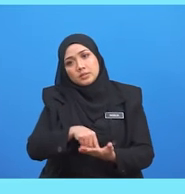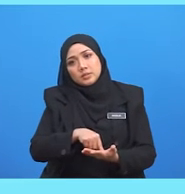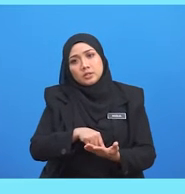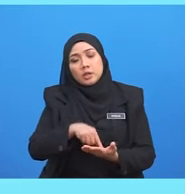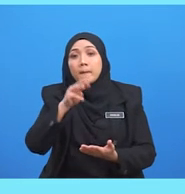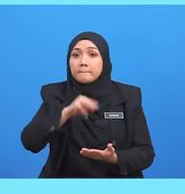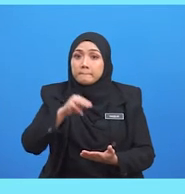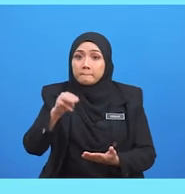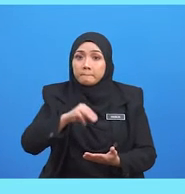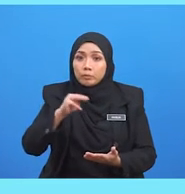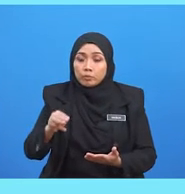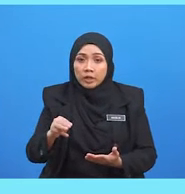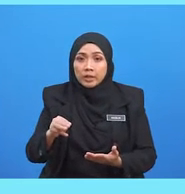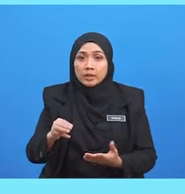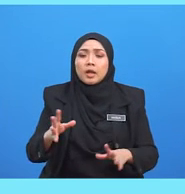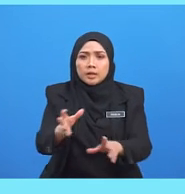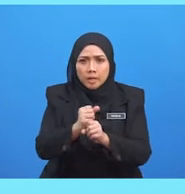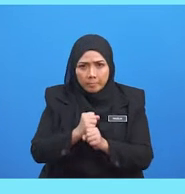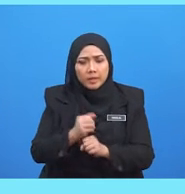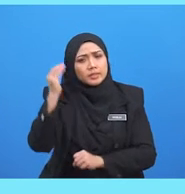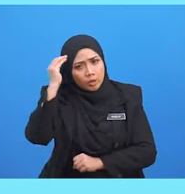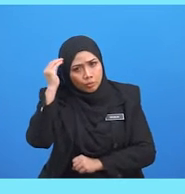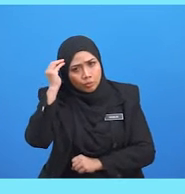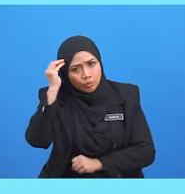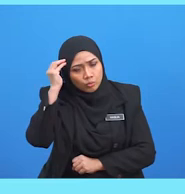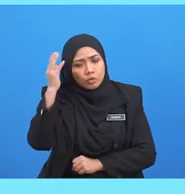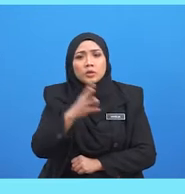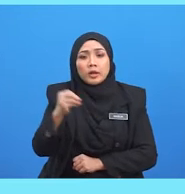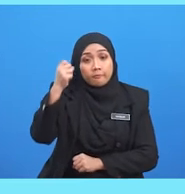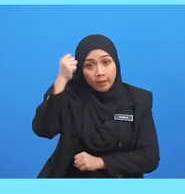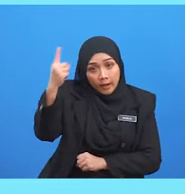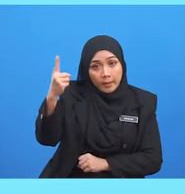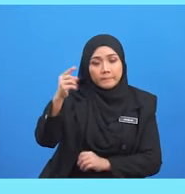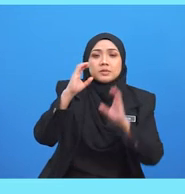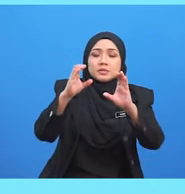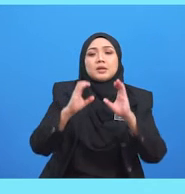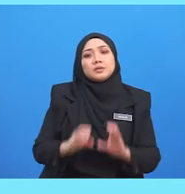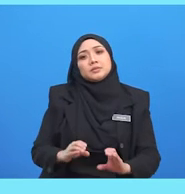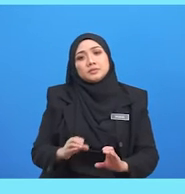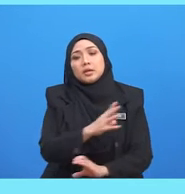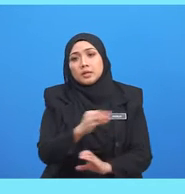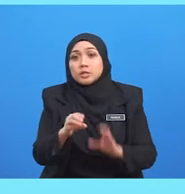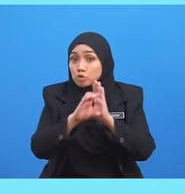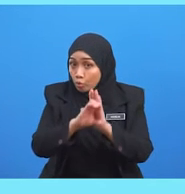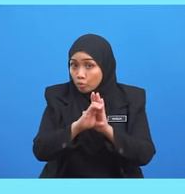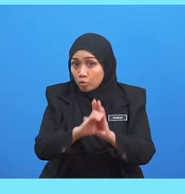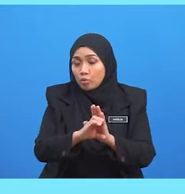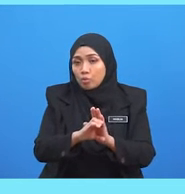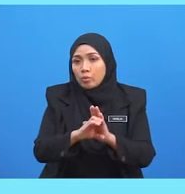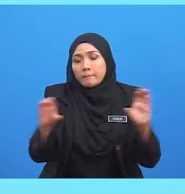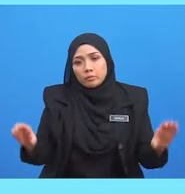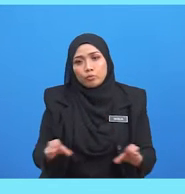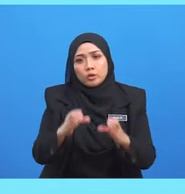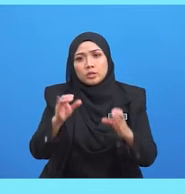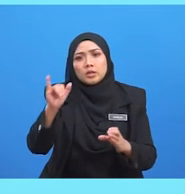mudah-mudahan murid-murid dapat mengetahui dan memahami cara dan contoh perbuatan yang